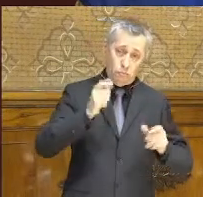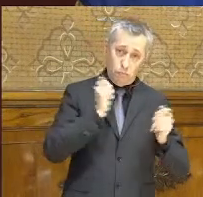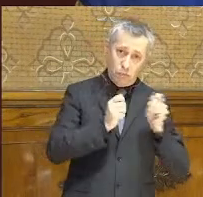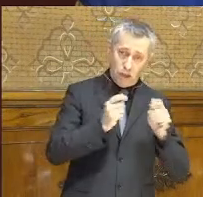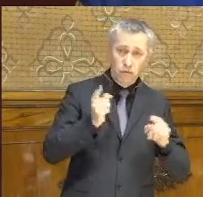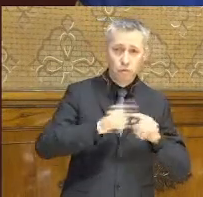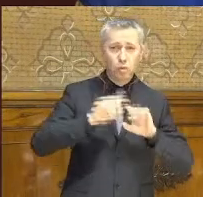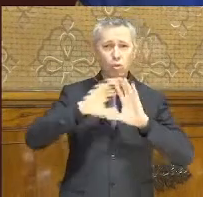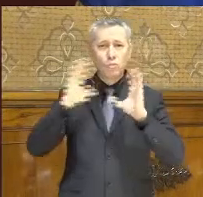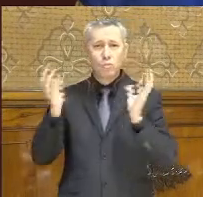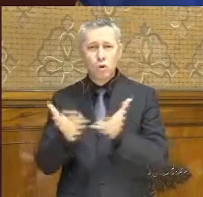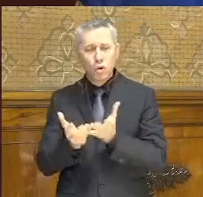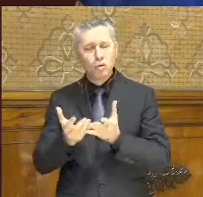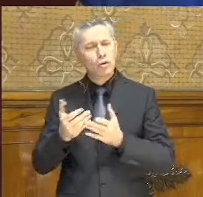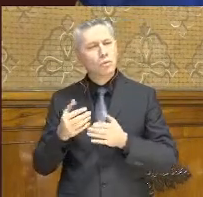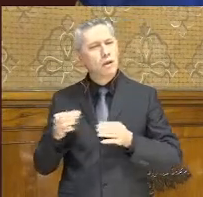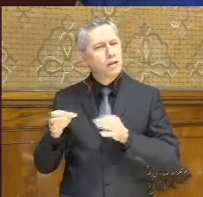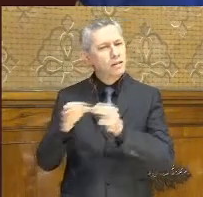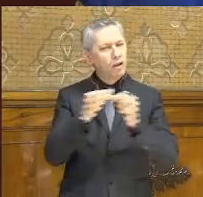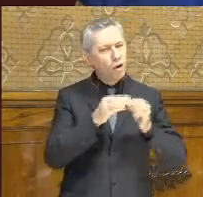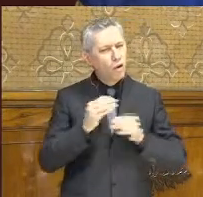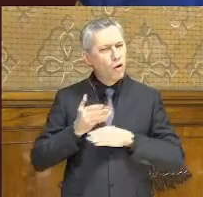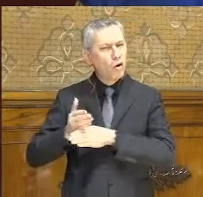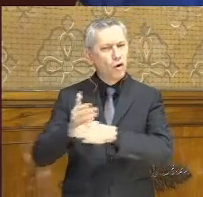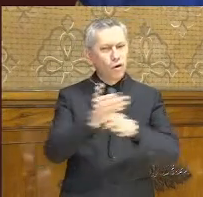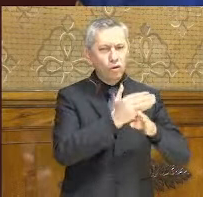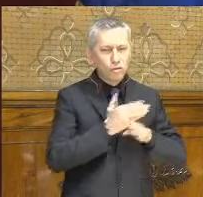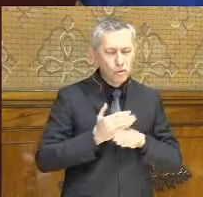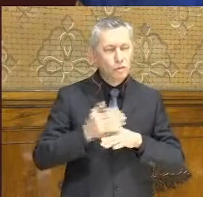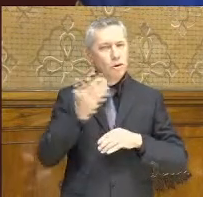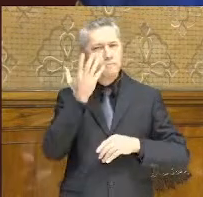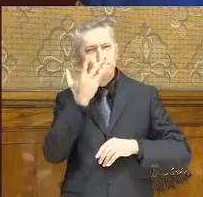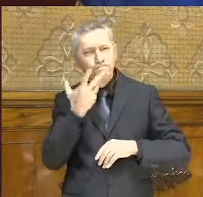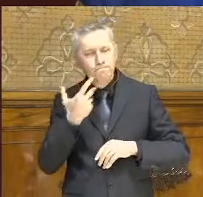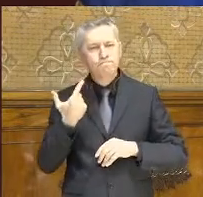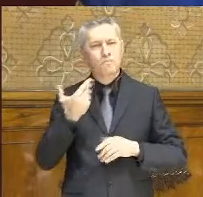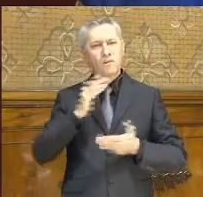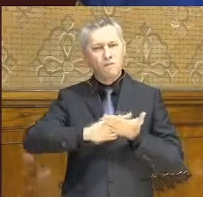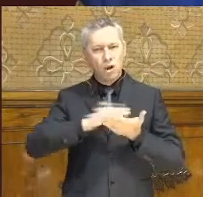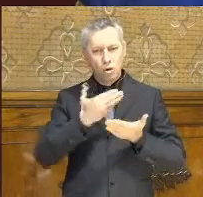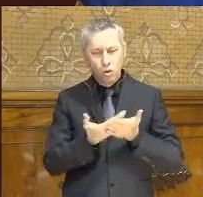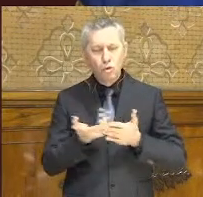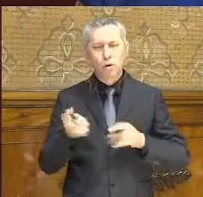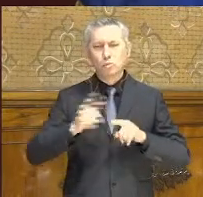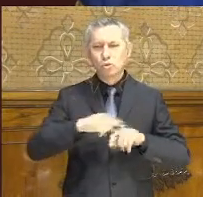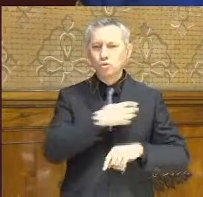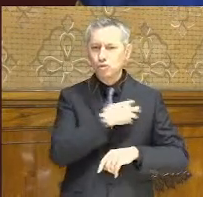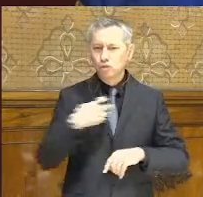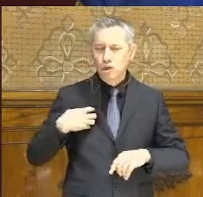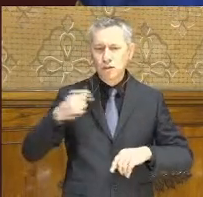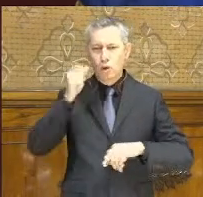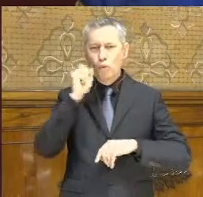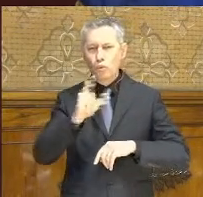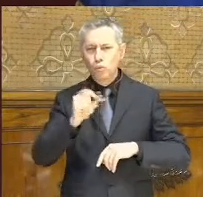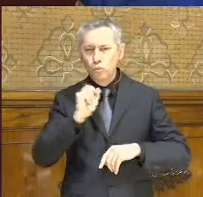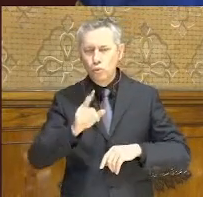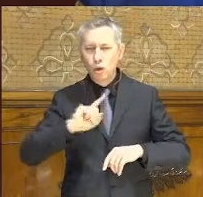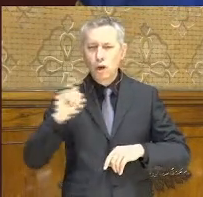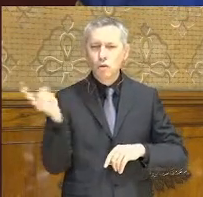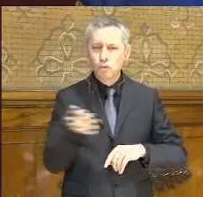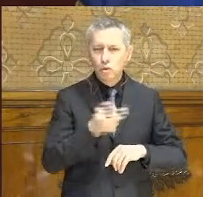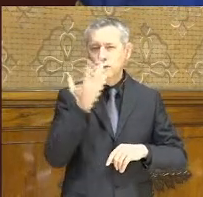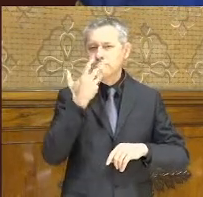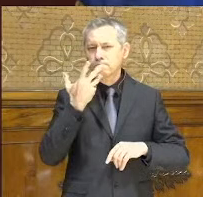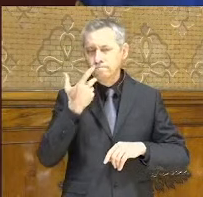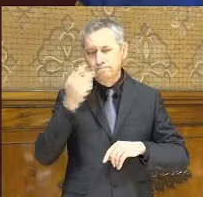questi 8 secoli condiviso questo anelito comune a una diffusione di valori, di scienza e cultura a cui fosse sempre sotteso